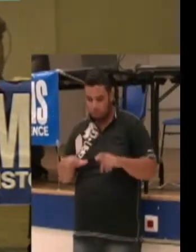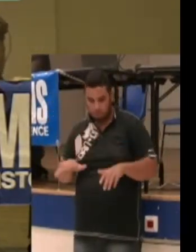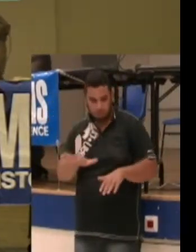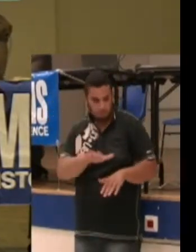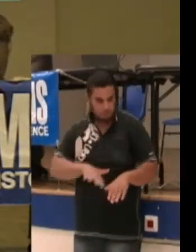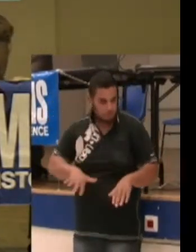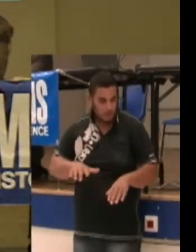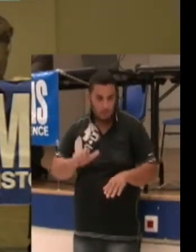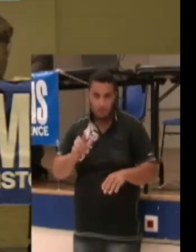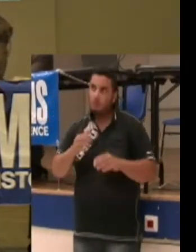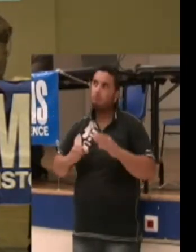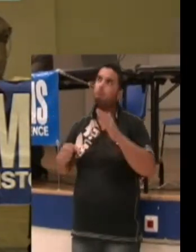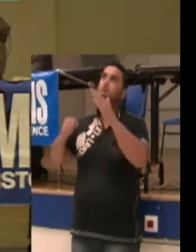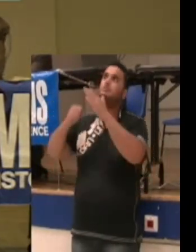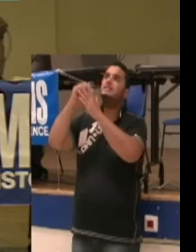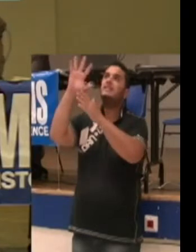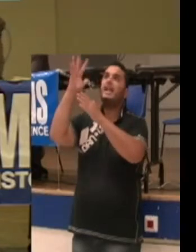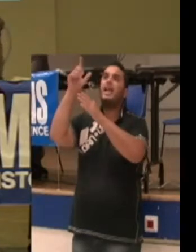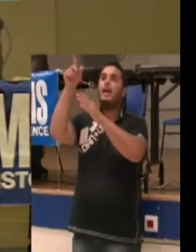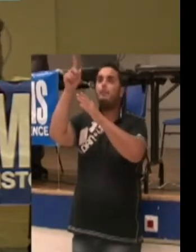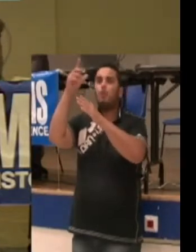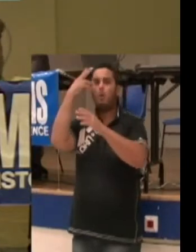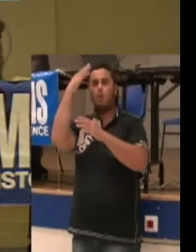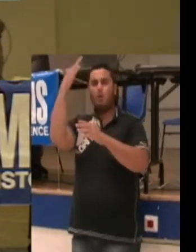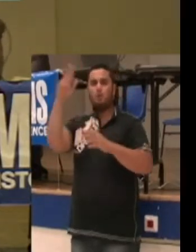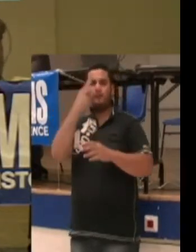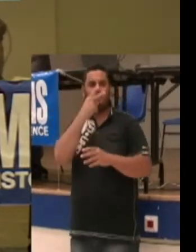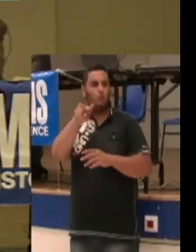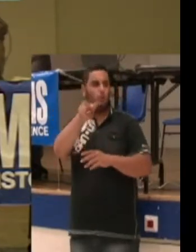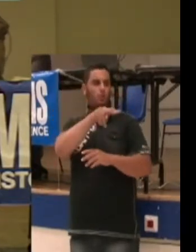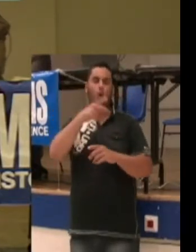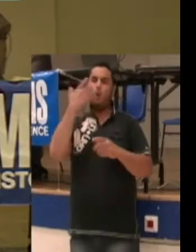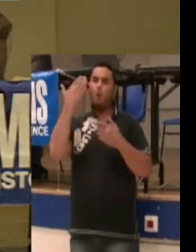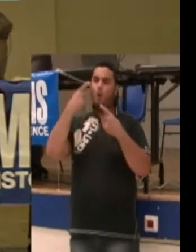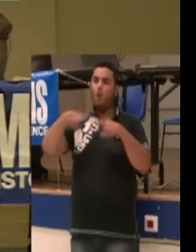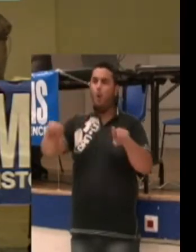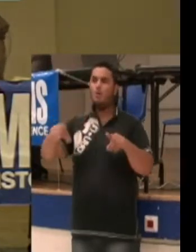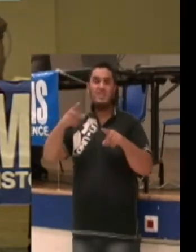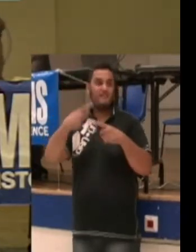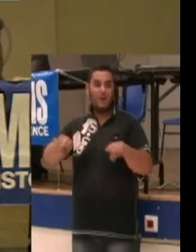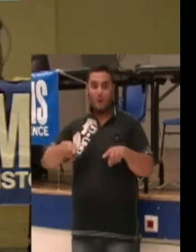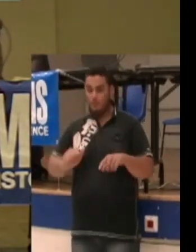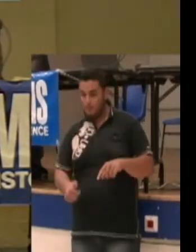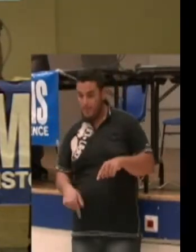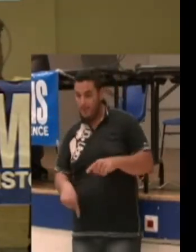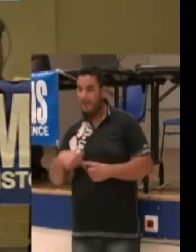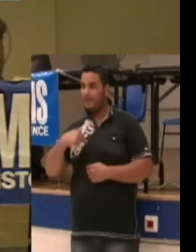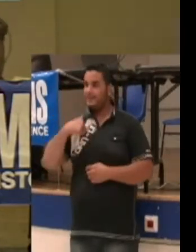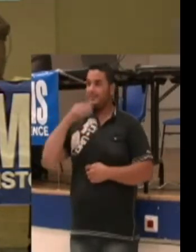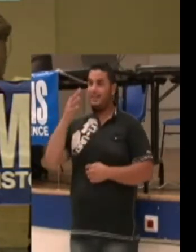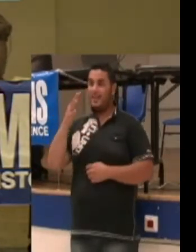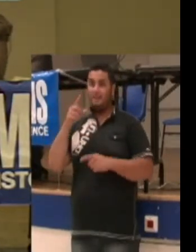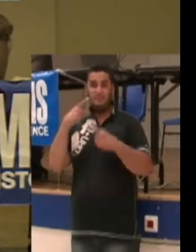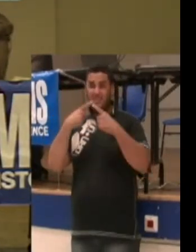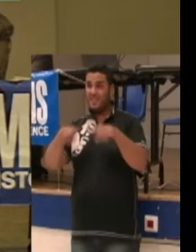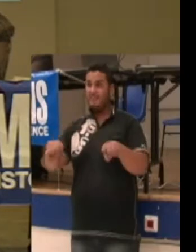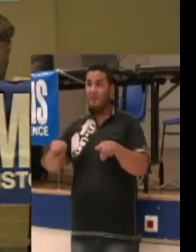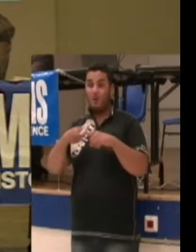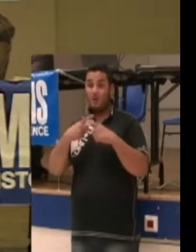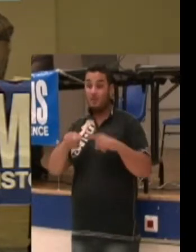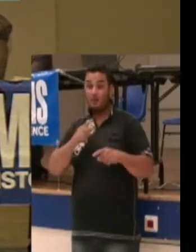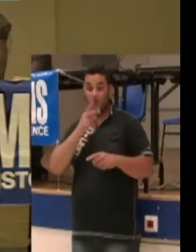lui. Quelqu'un qui est au cinquième, il a une autre vision. Il voit des choses que celui qui est au premier n'a pas. Mais plus vous